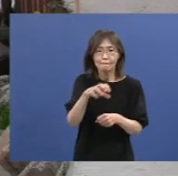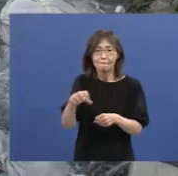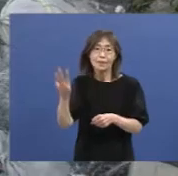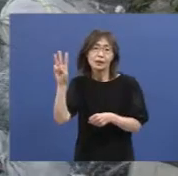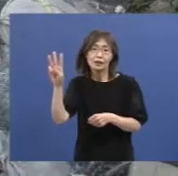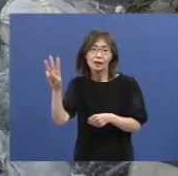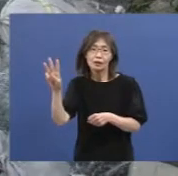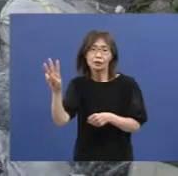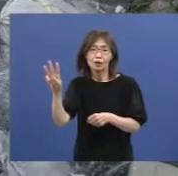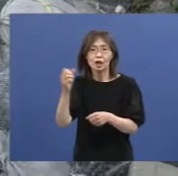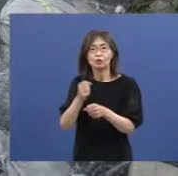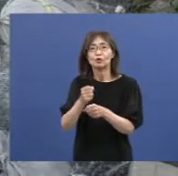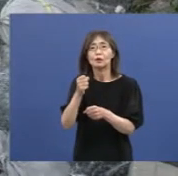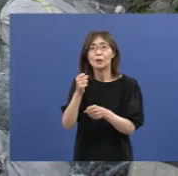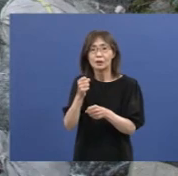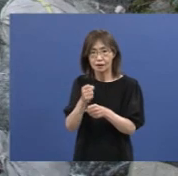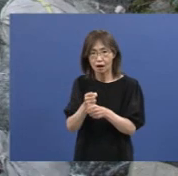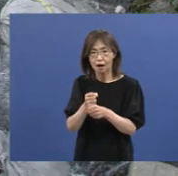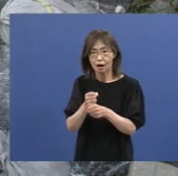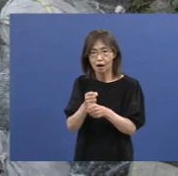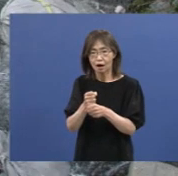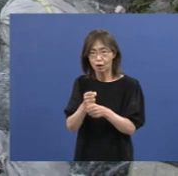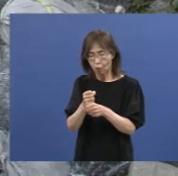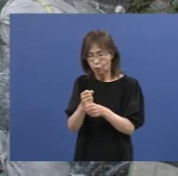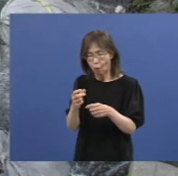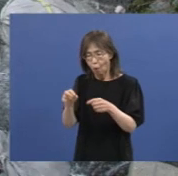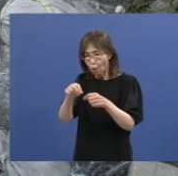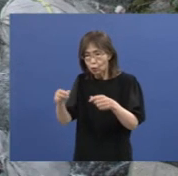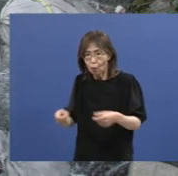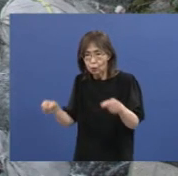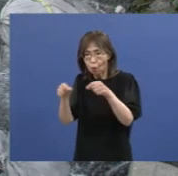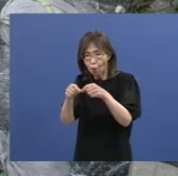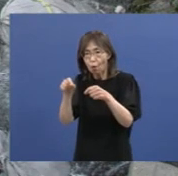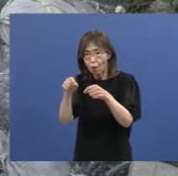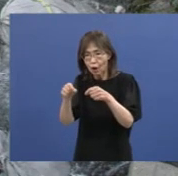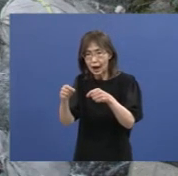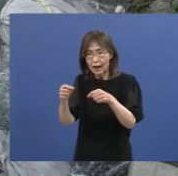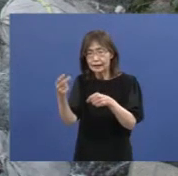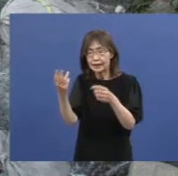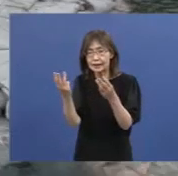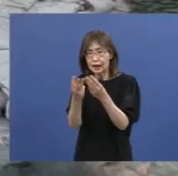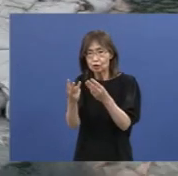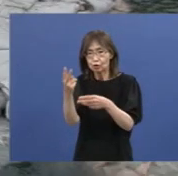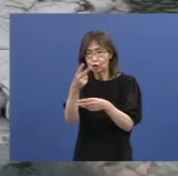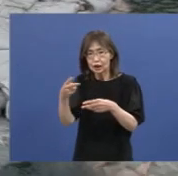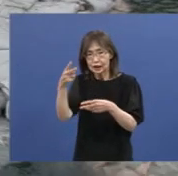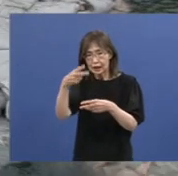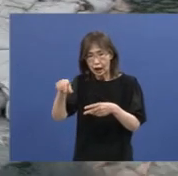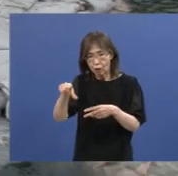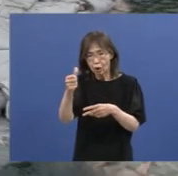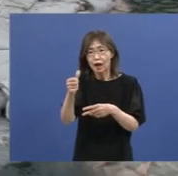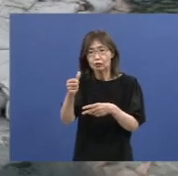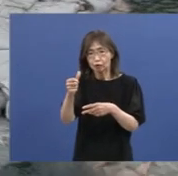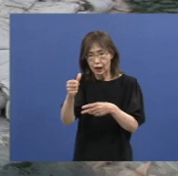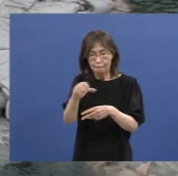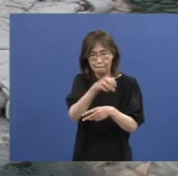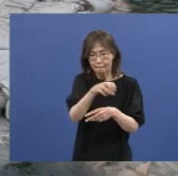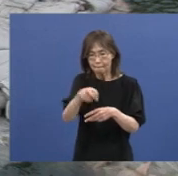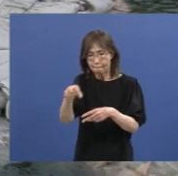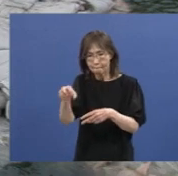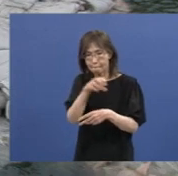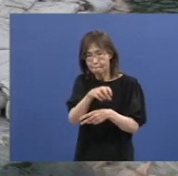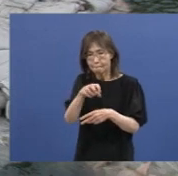。2500袋の土のうを延々と並べて土のうを作りました。当然